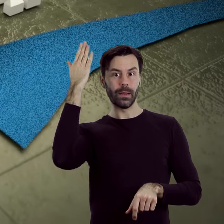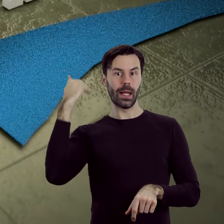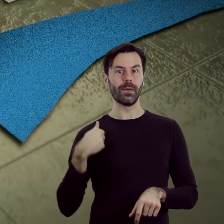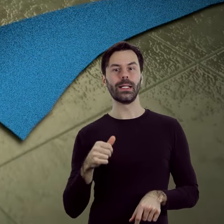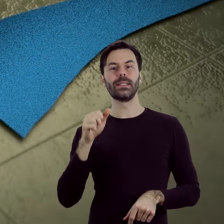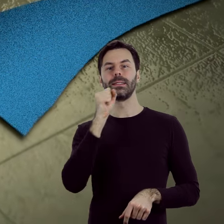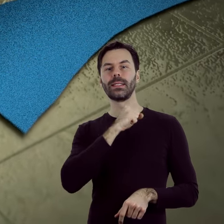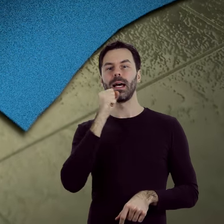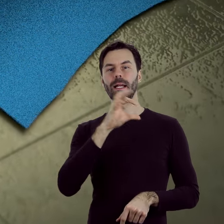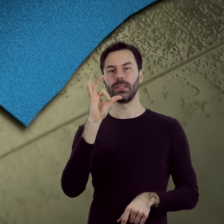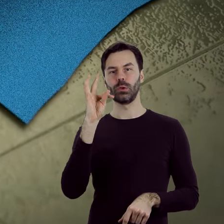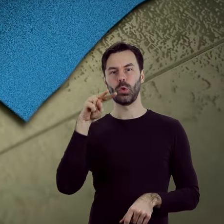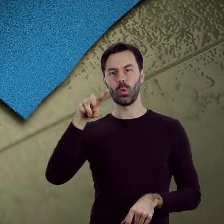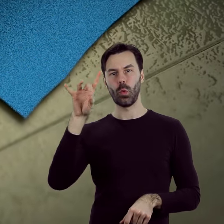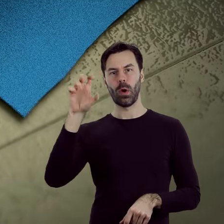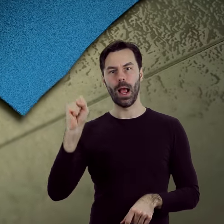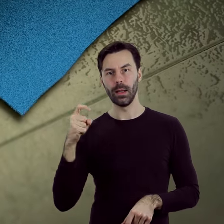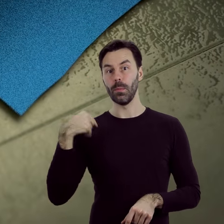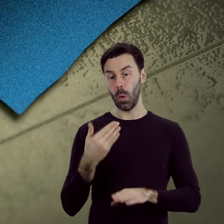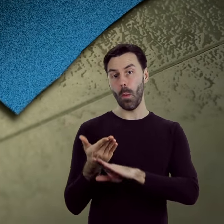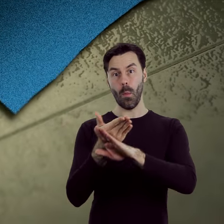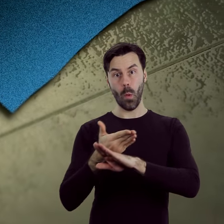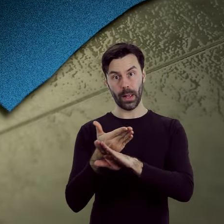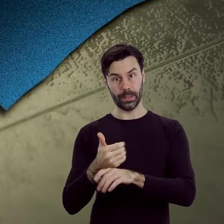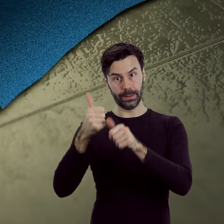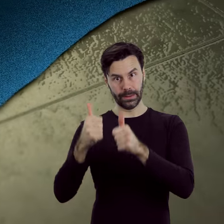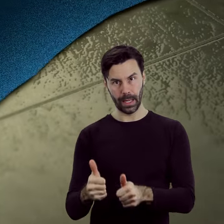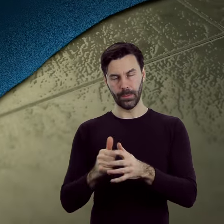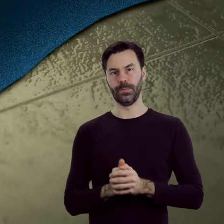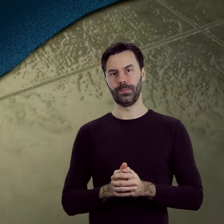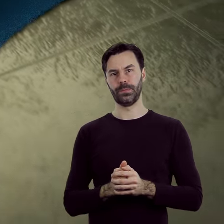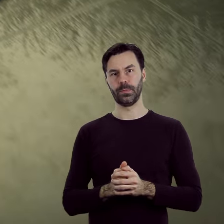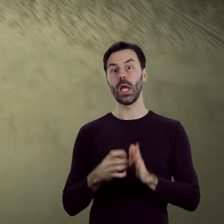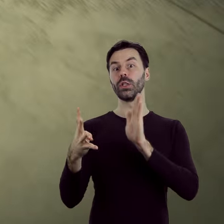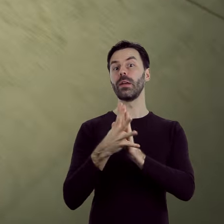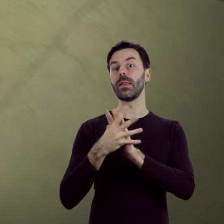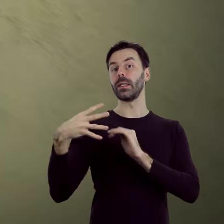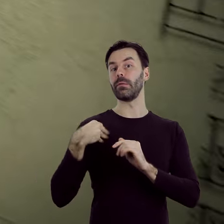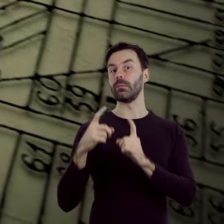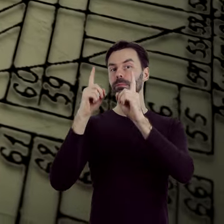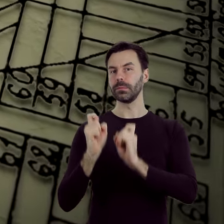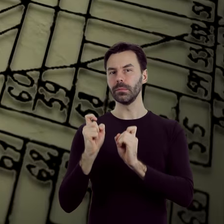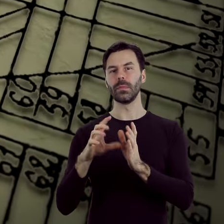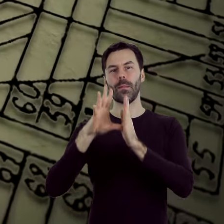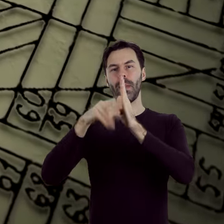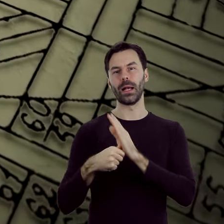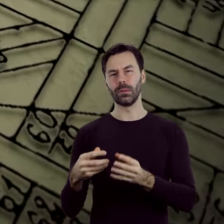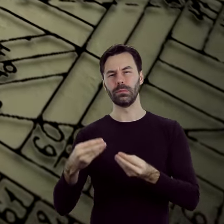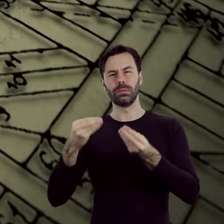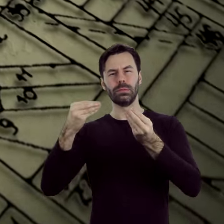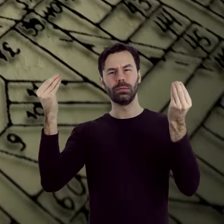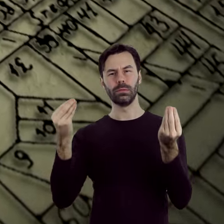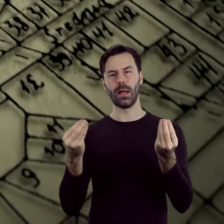wówczas Starą Strugą. Przy grobli nad stawem stał młyn. Na początku XIX wieku Łódź stała się